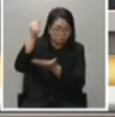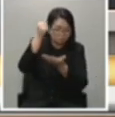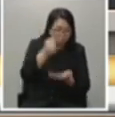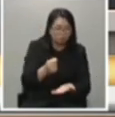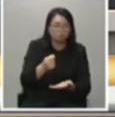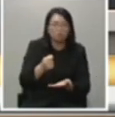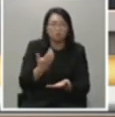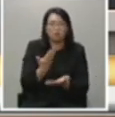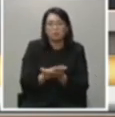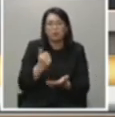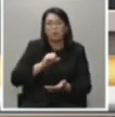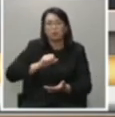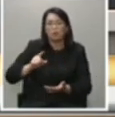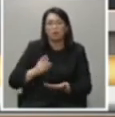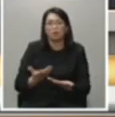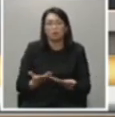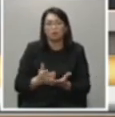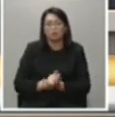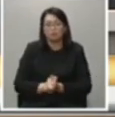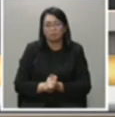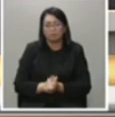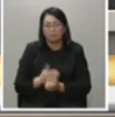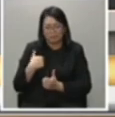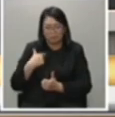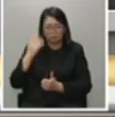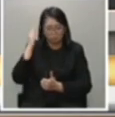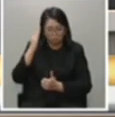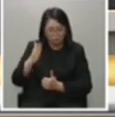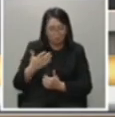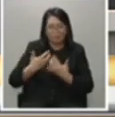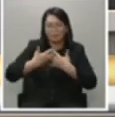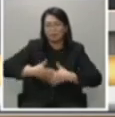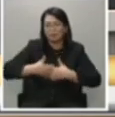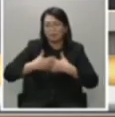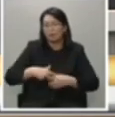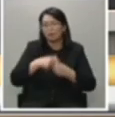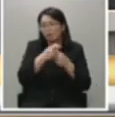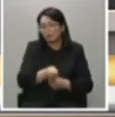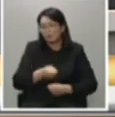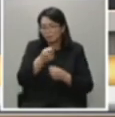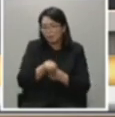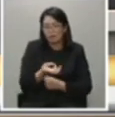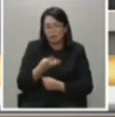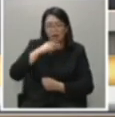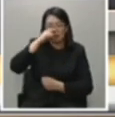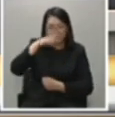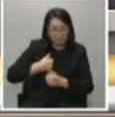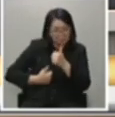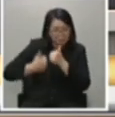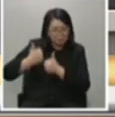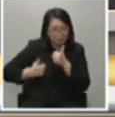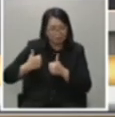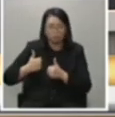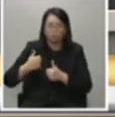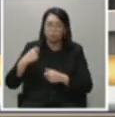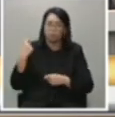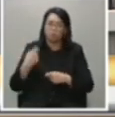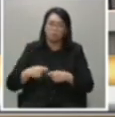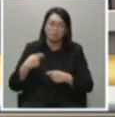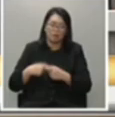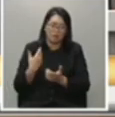ขึ้นนี้ค่ะจะทำให้ศักยภาพทางการแข่งขันของสินค้าเกษตรไทยโดยเฉพาะข้าวไทยในเวทีโลกลำบากทัน